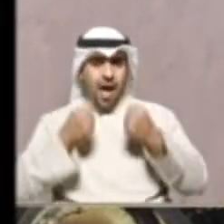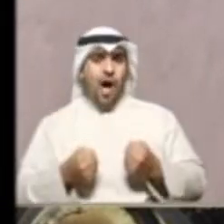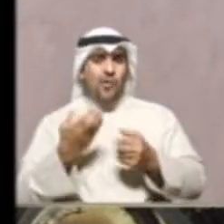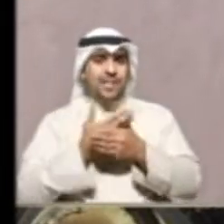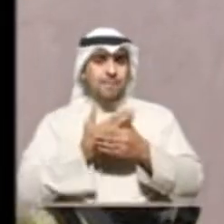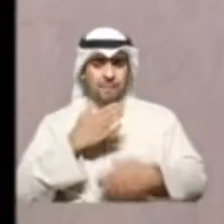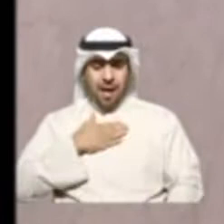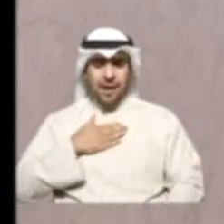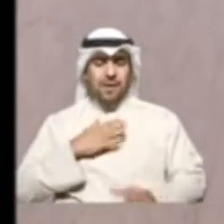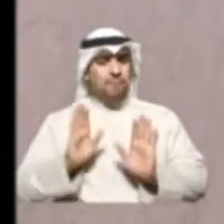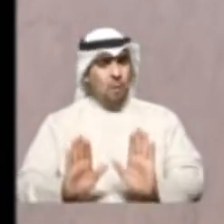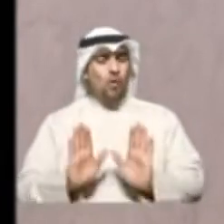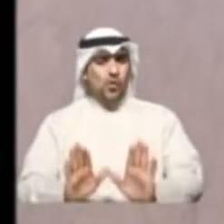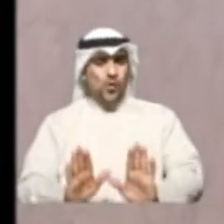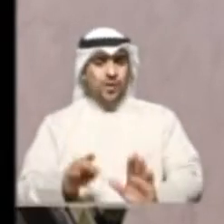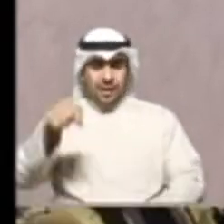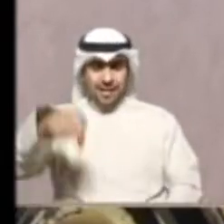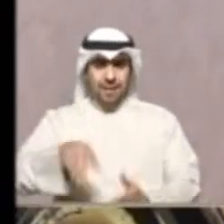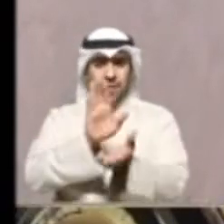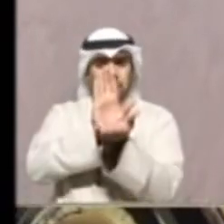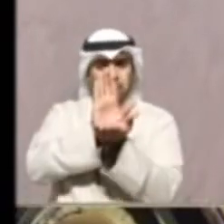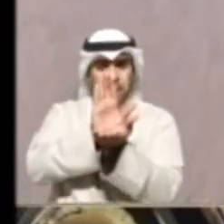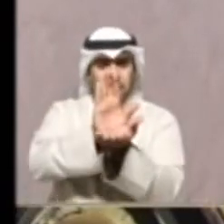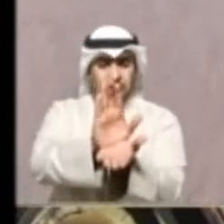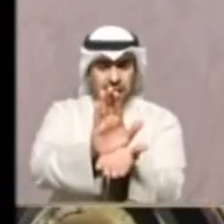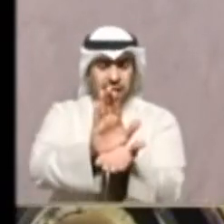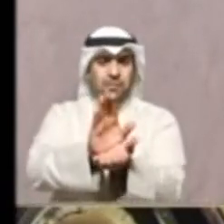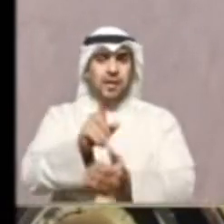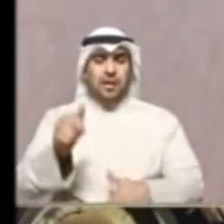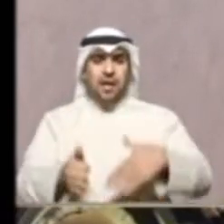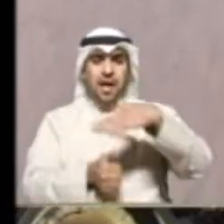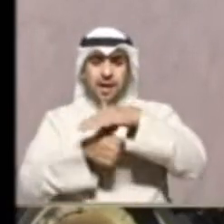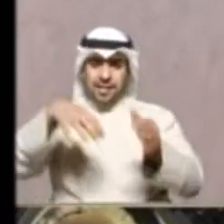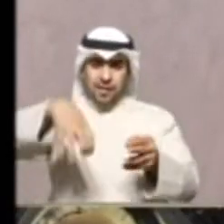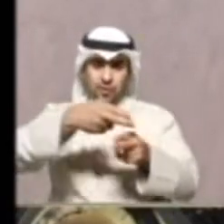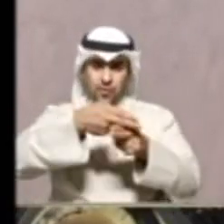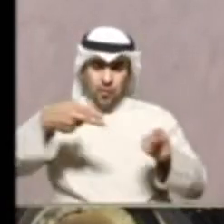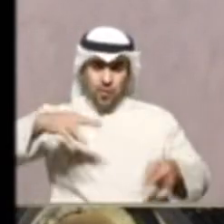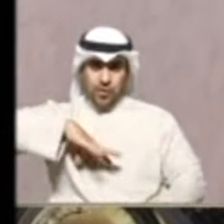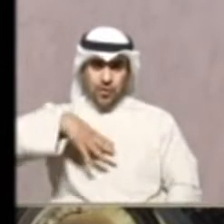هني وتكريم صاحب السمو الشيخ صباح الأحمد